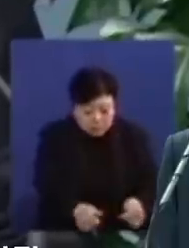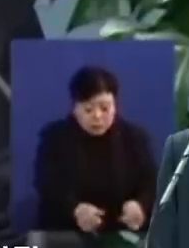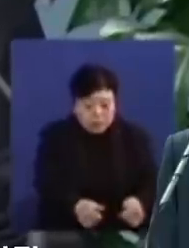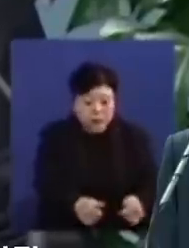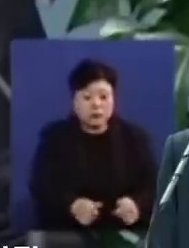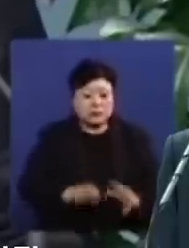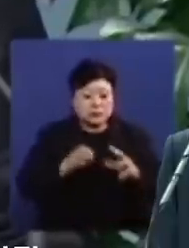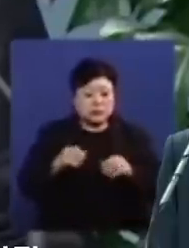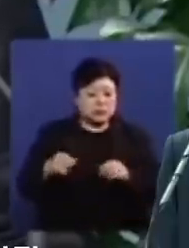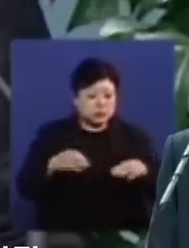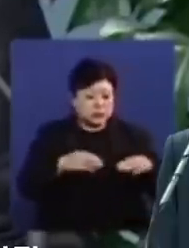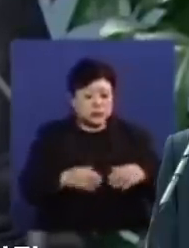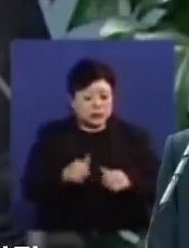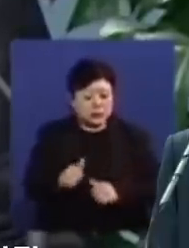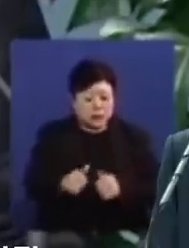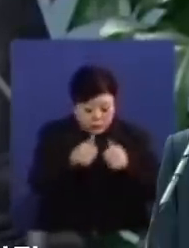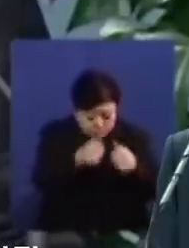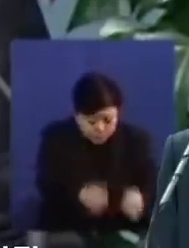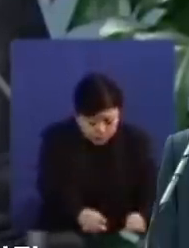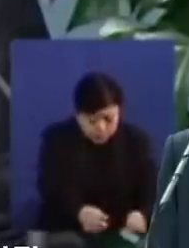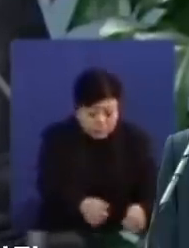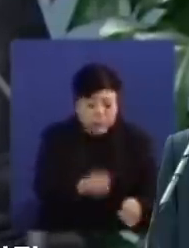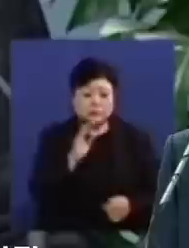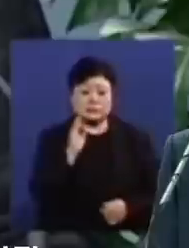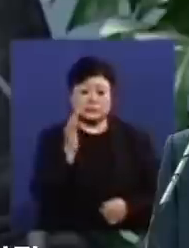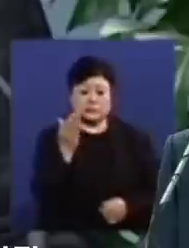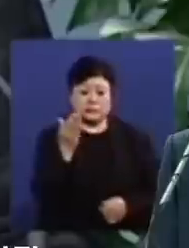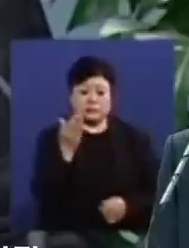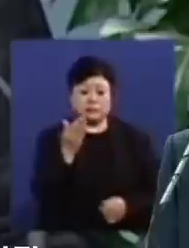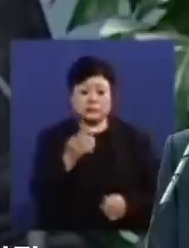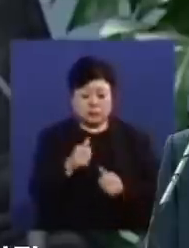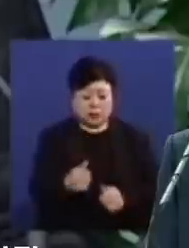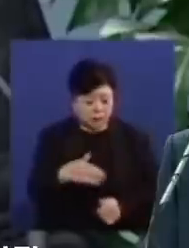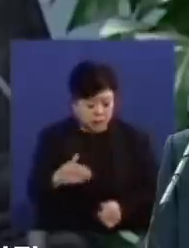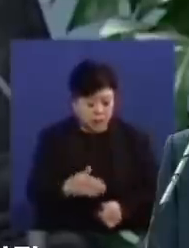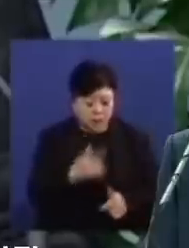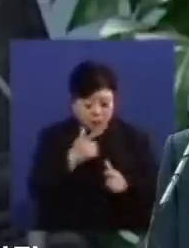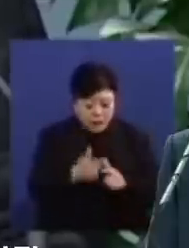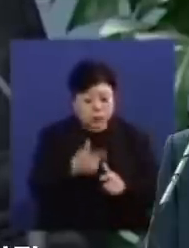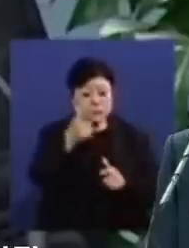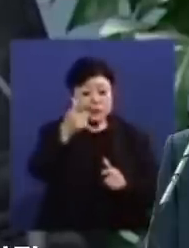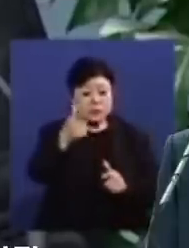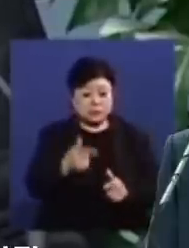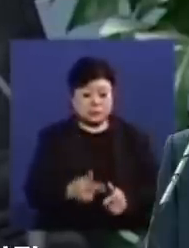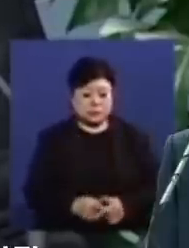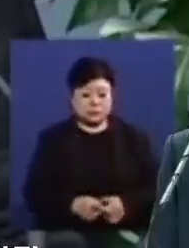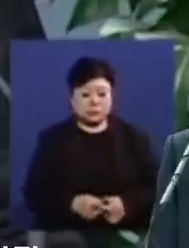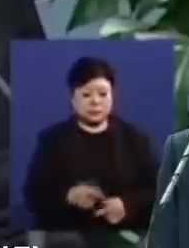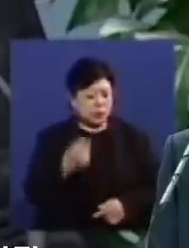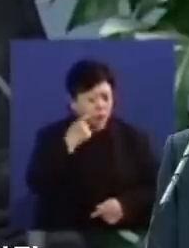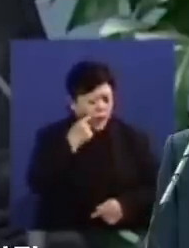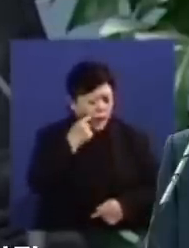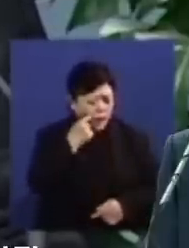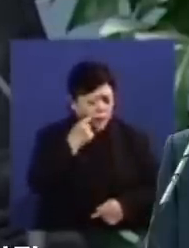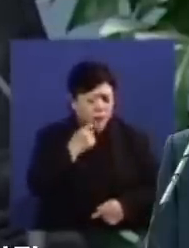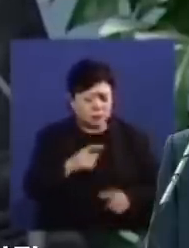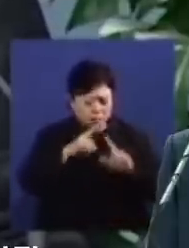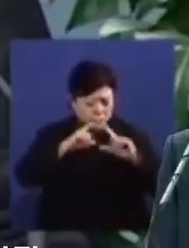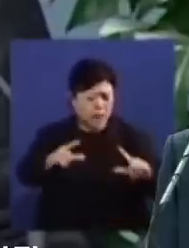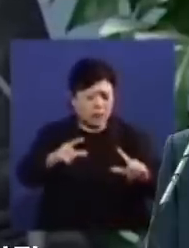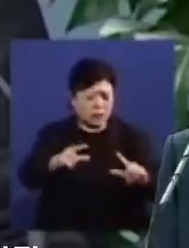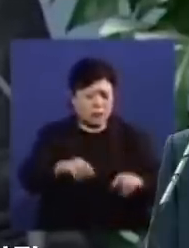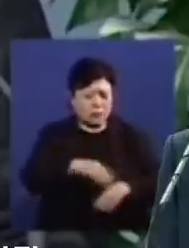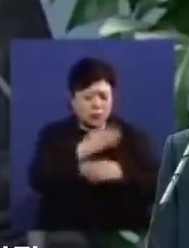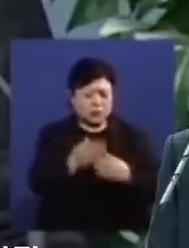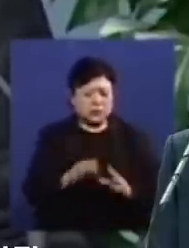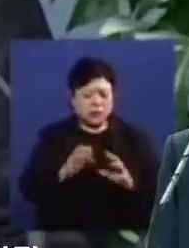안목의 정욕에 절을 하고 이 세상의 자랑에 절을 하고 따라갔는데 예수님은 단호하게 거부했습니다. 예수님은 모든 일에